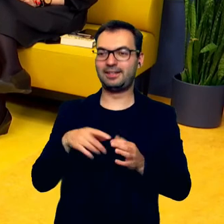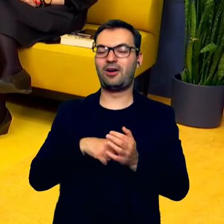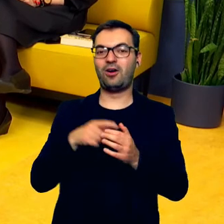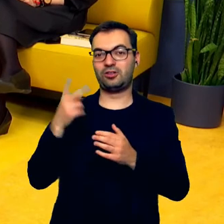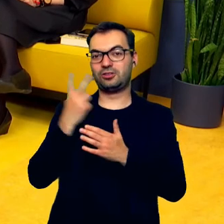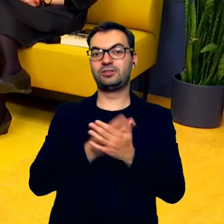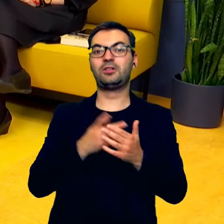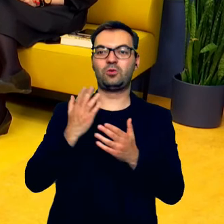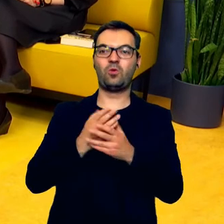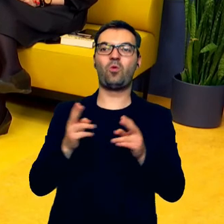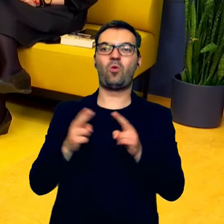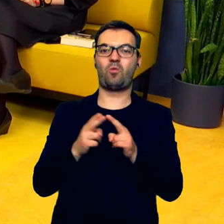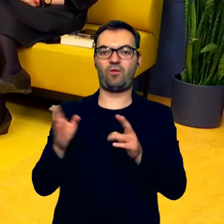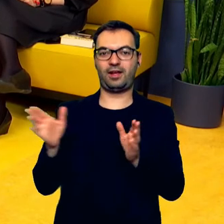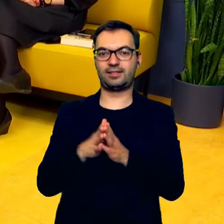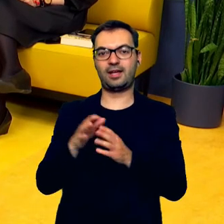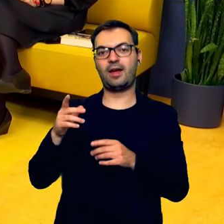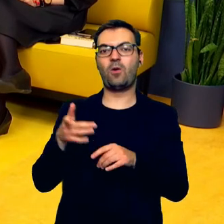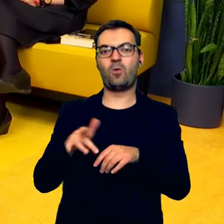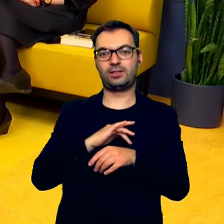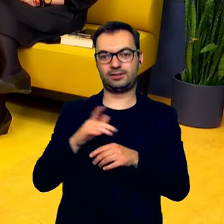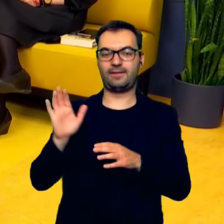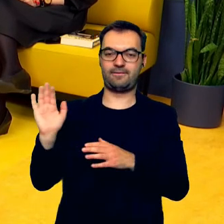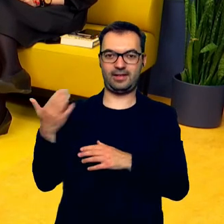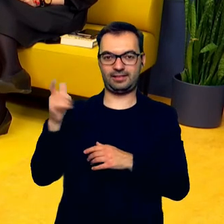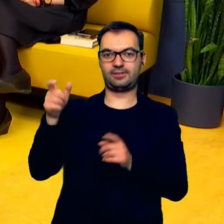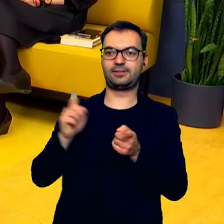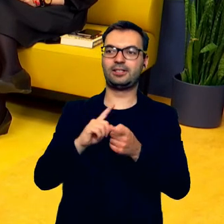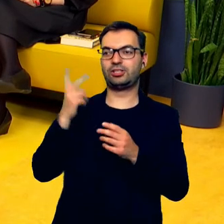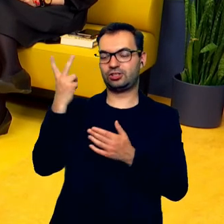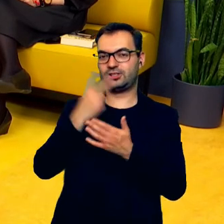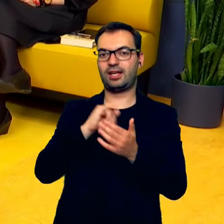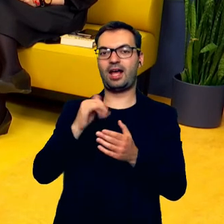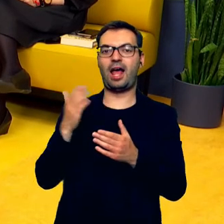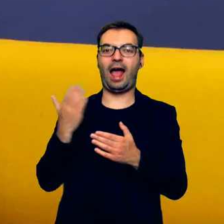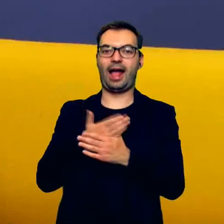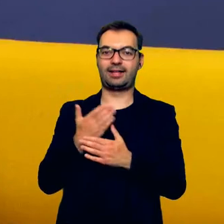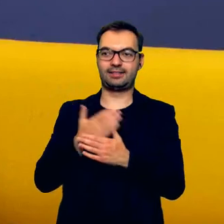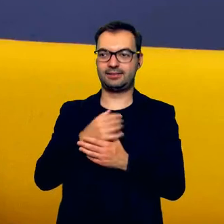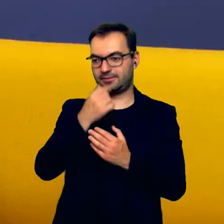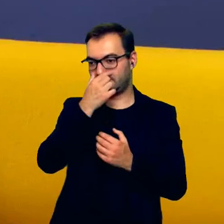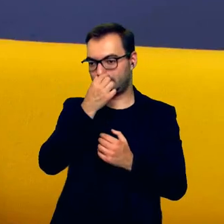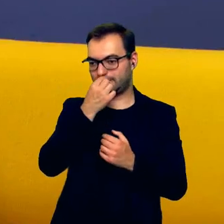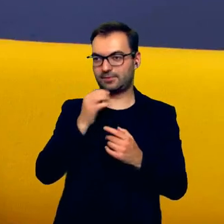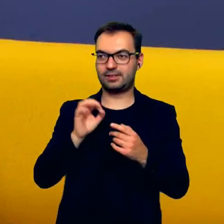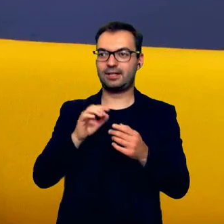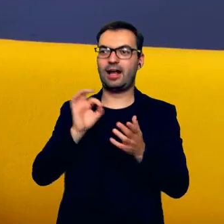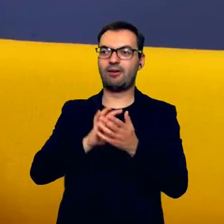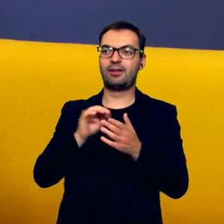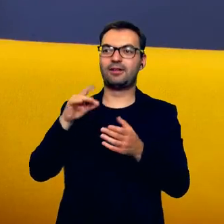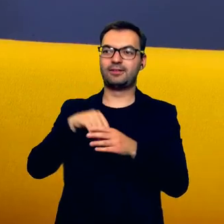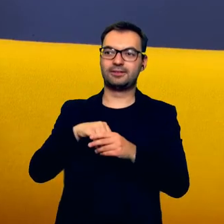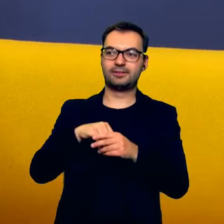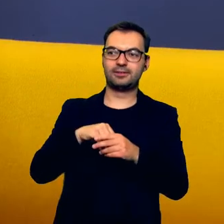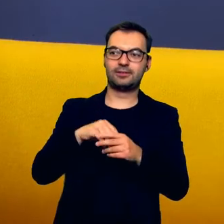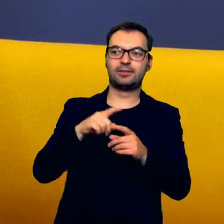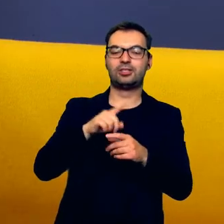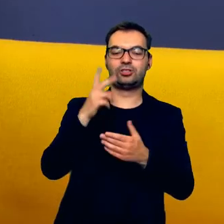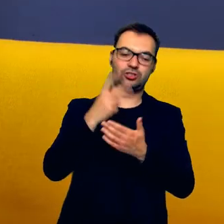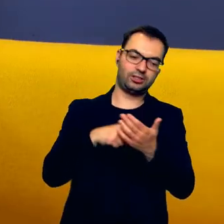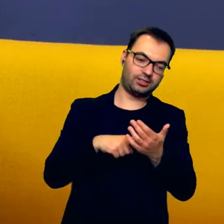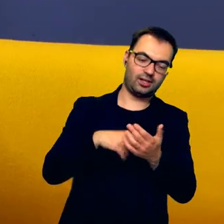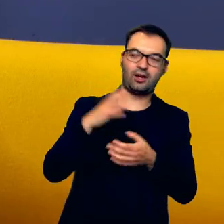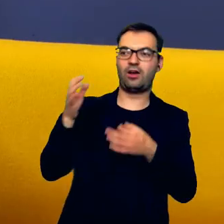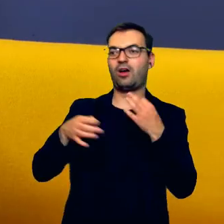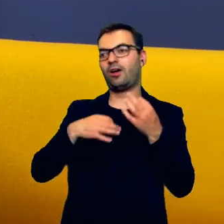czyta, ponieważ jest umówiony z Popielskim, wezwał go do siebie, czyta jego akta. I to jest przeplatane. Tutaj Żychoń czyta,